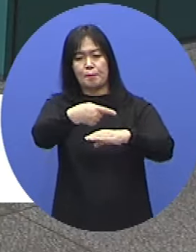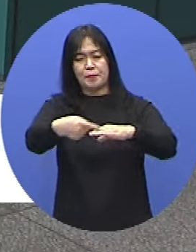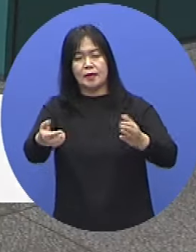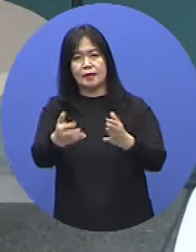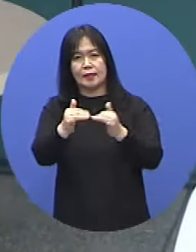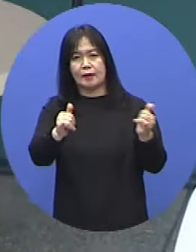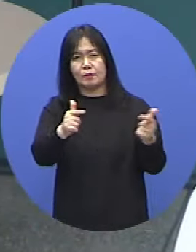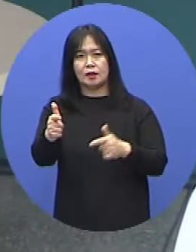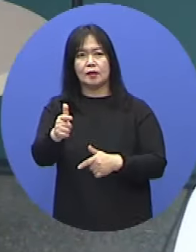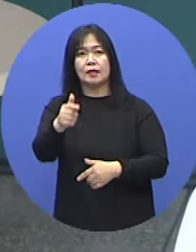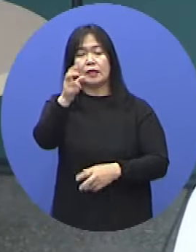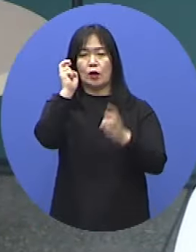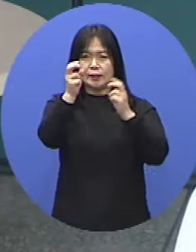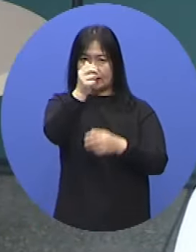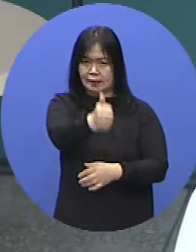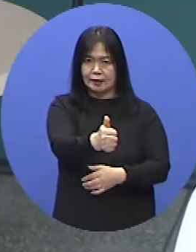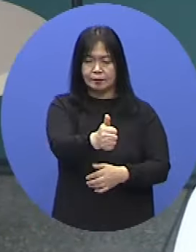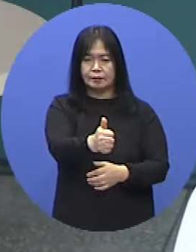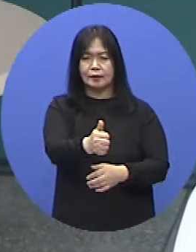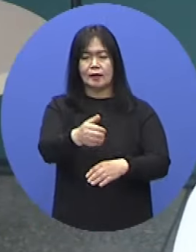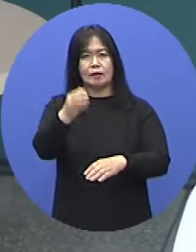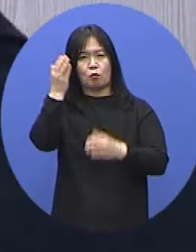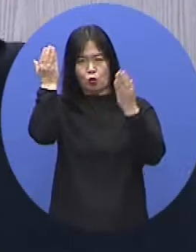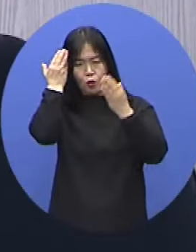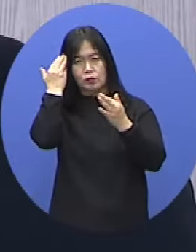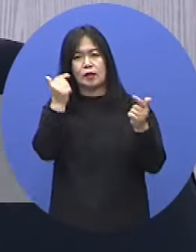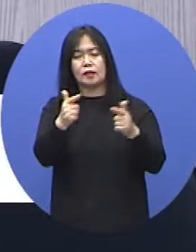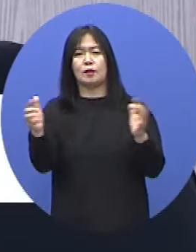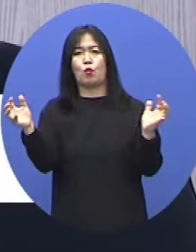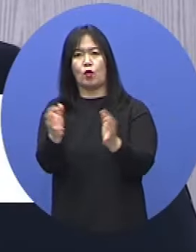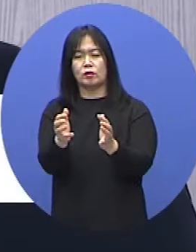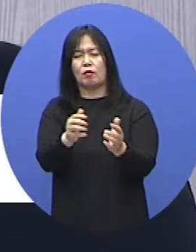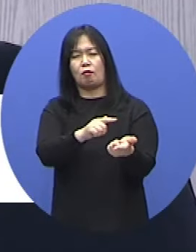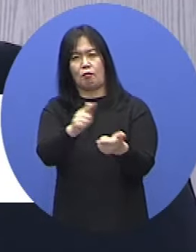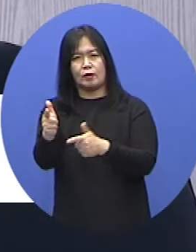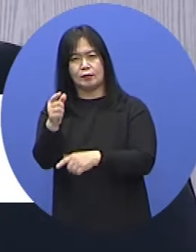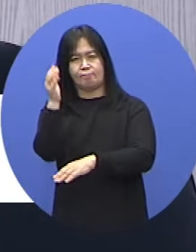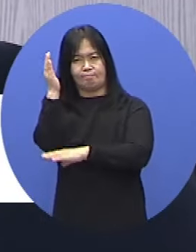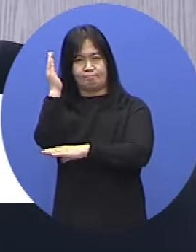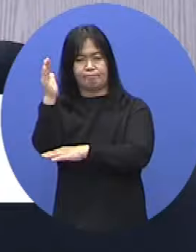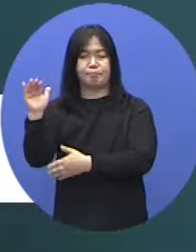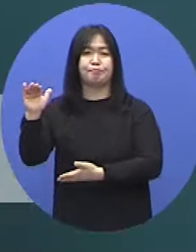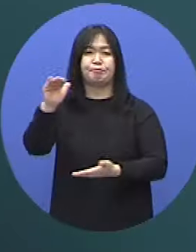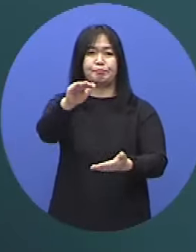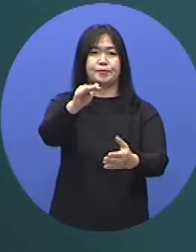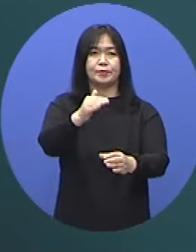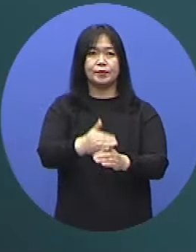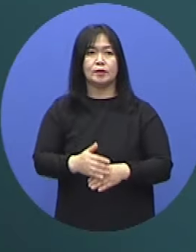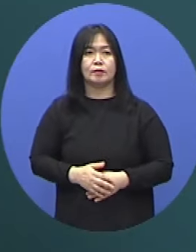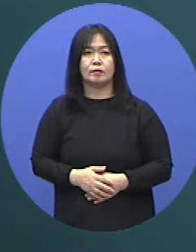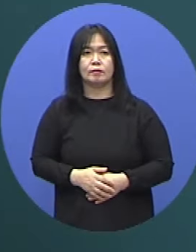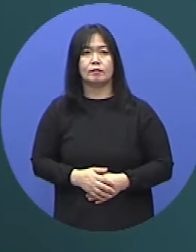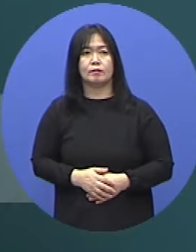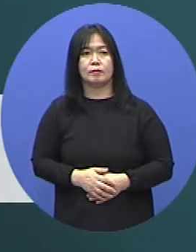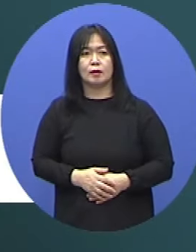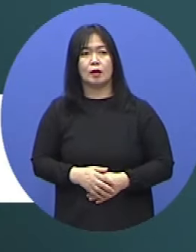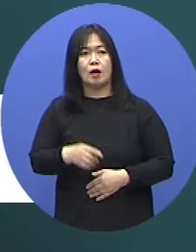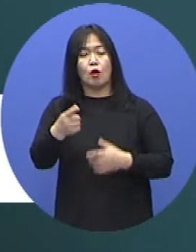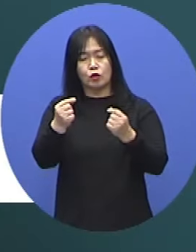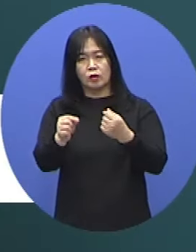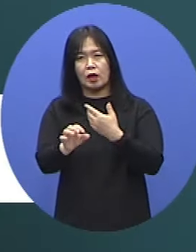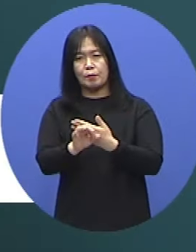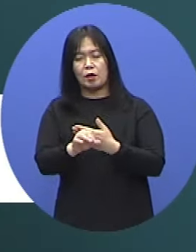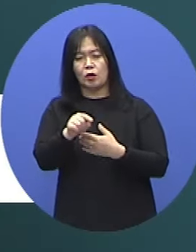CE 학자 40여명이 나서 자신의 경험담과 연구 사례를 전하고 있습니다이 어떻게 하면은이